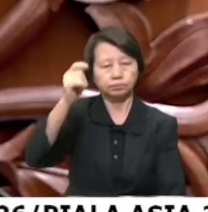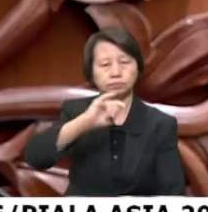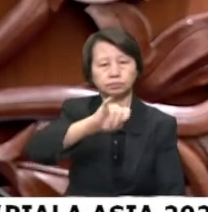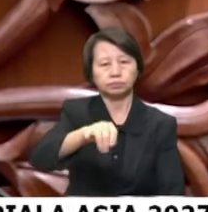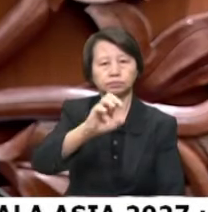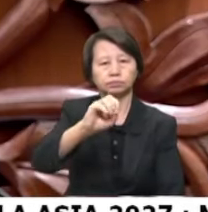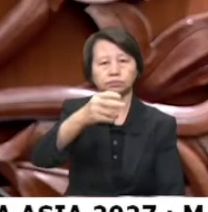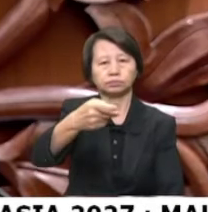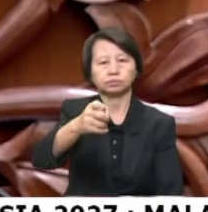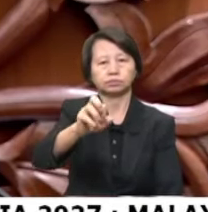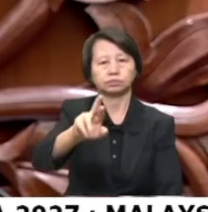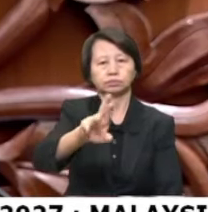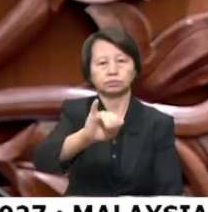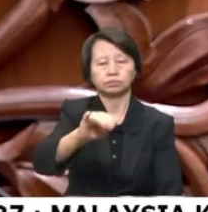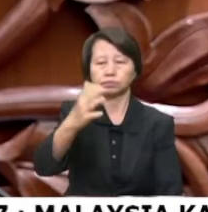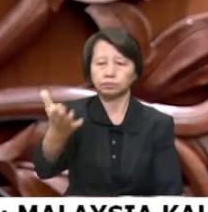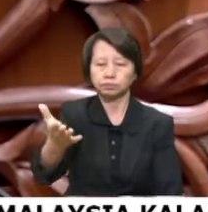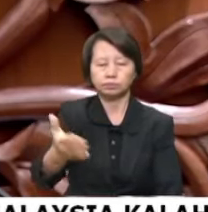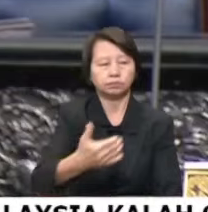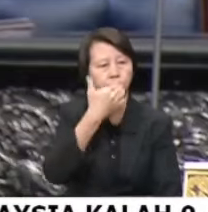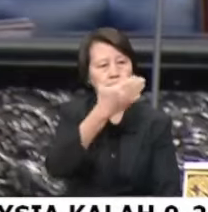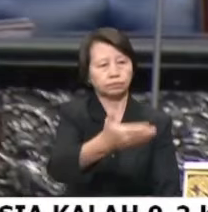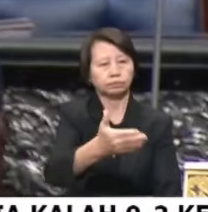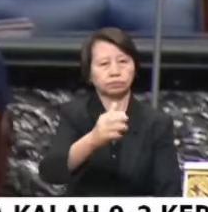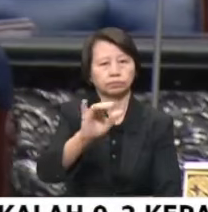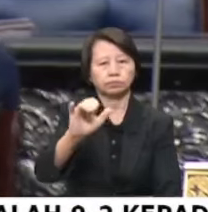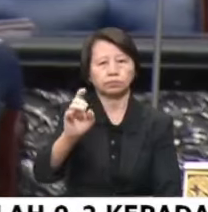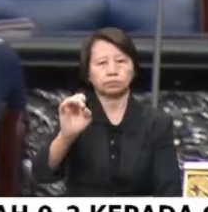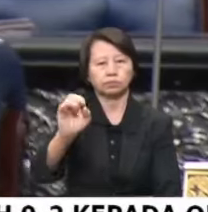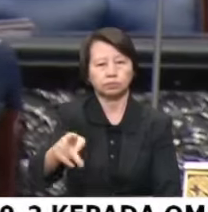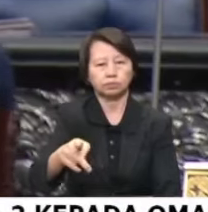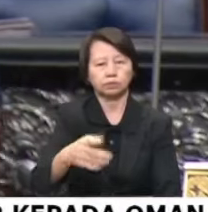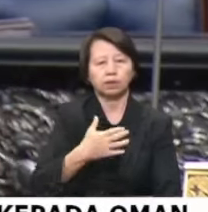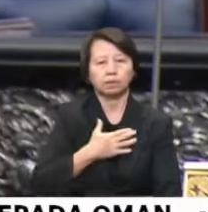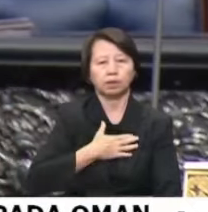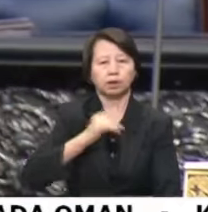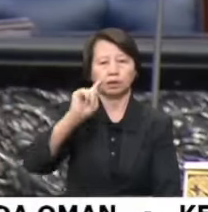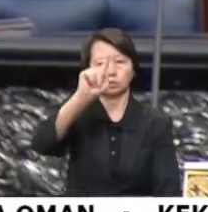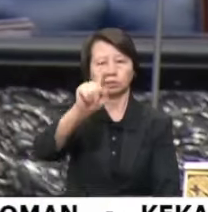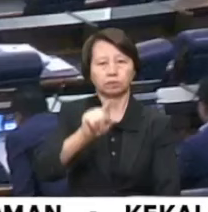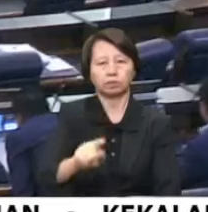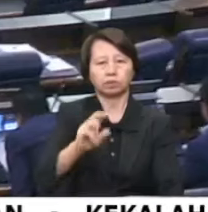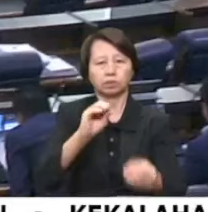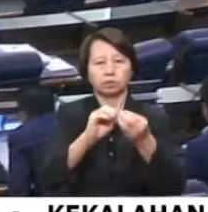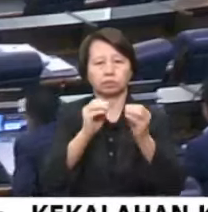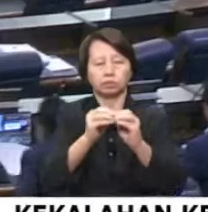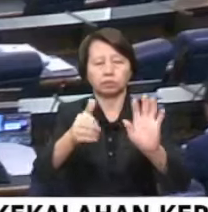Deli. Terima kasih Yang Di-Pertua. Soalan saya nombor 6.